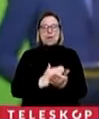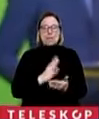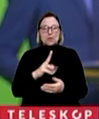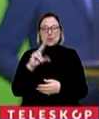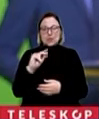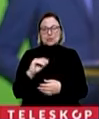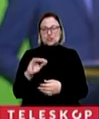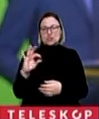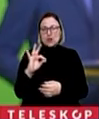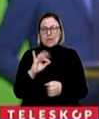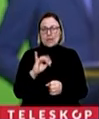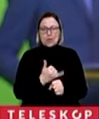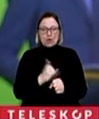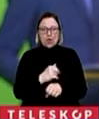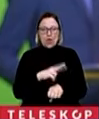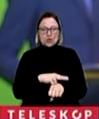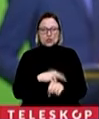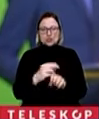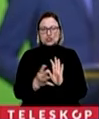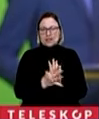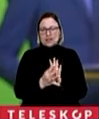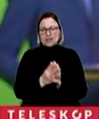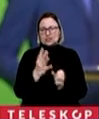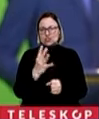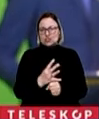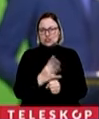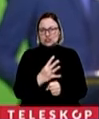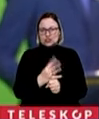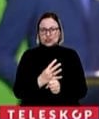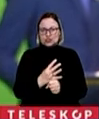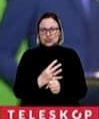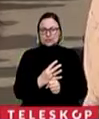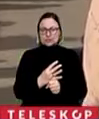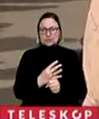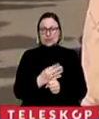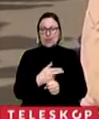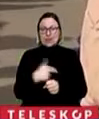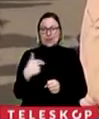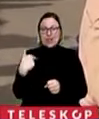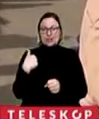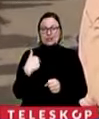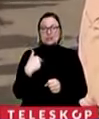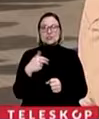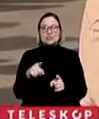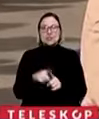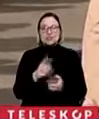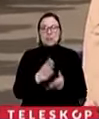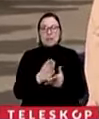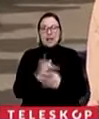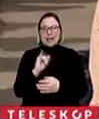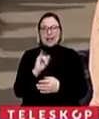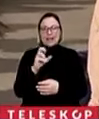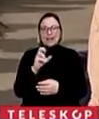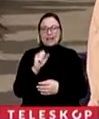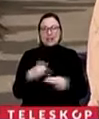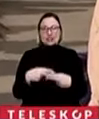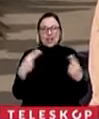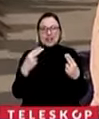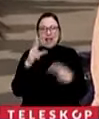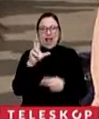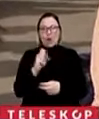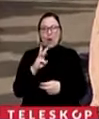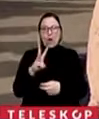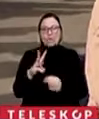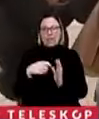poniedziałki, środy i piątki o godzinie 19:40. W naszej redakcji od kilku dni pomaga nam także Irina, dziennikarka z Charkowa.